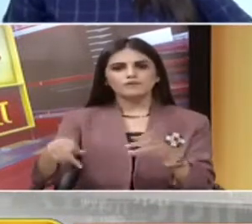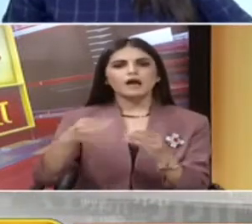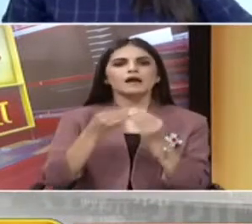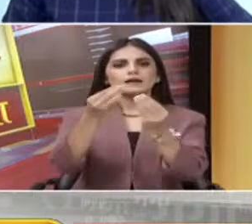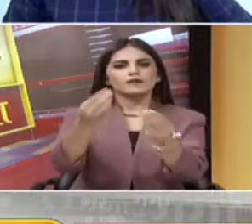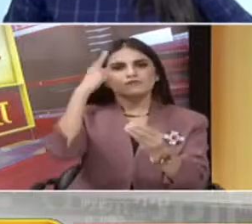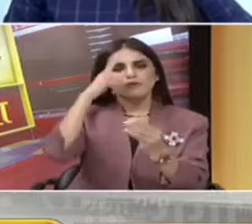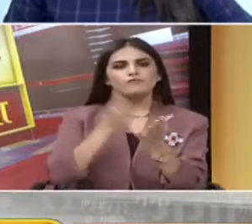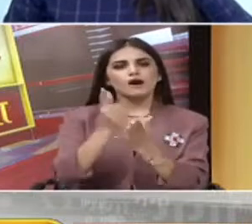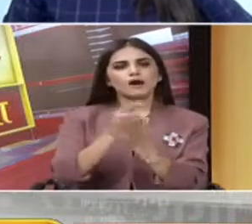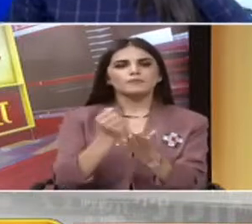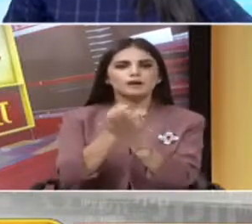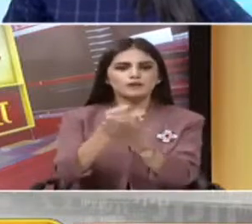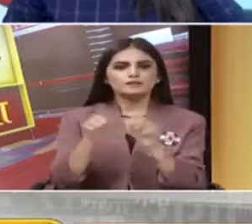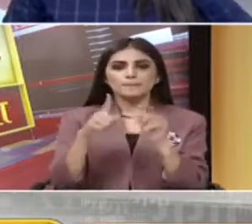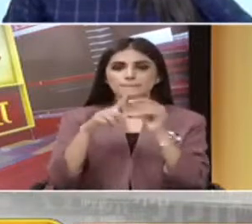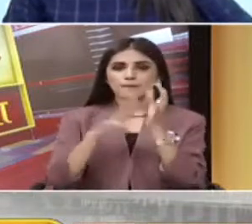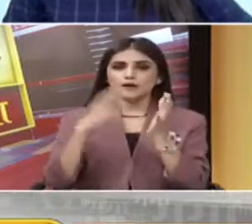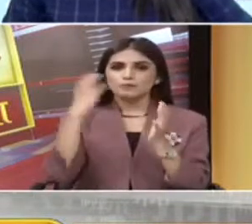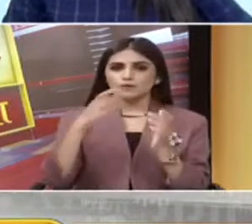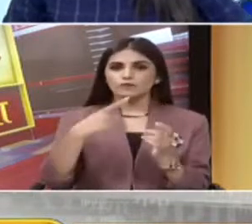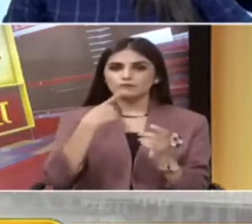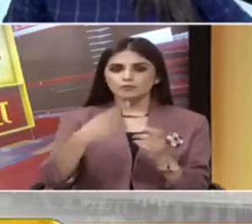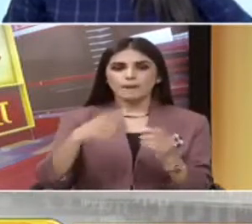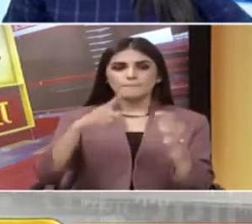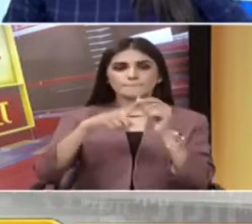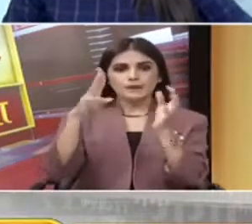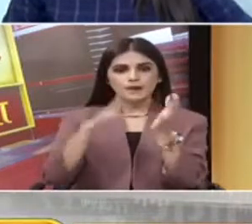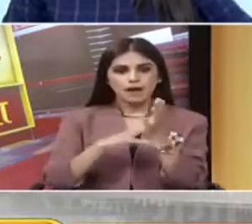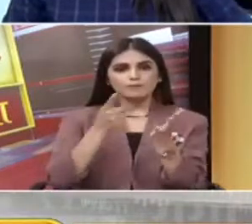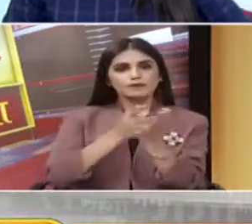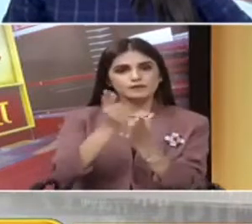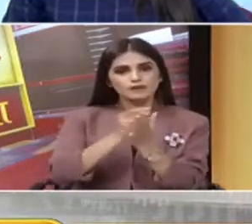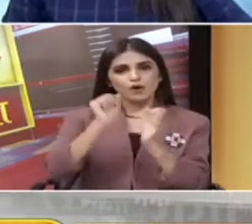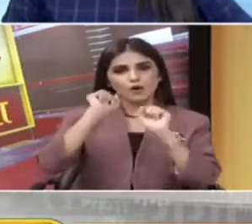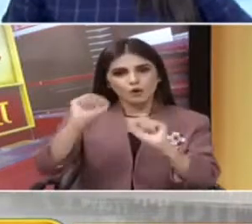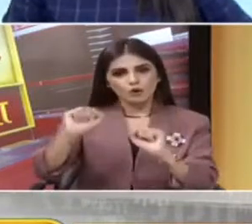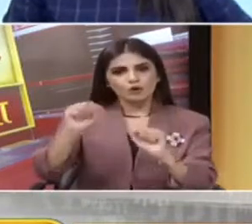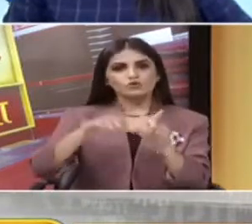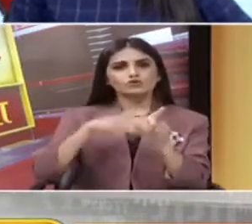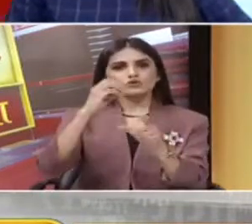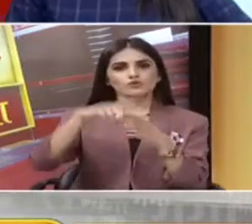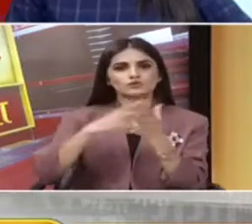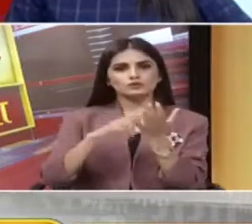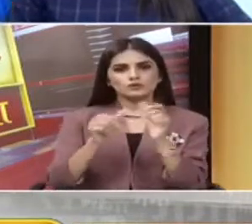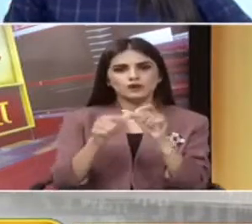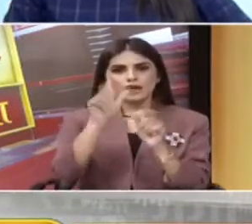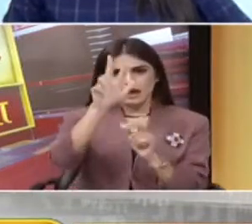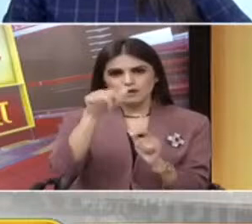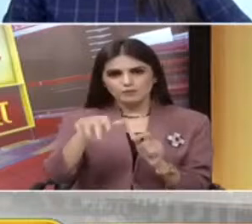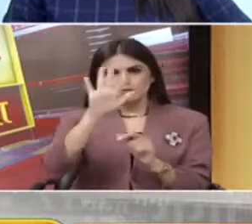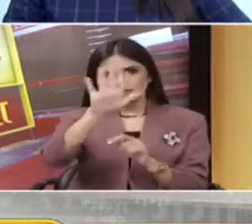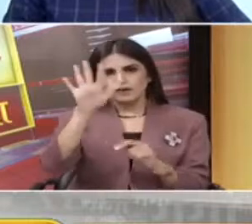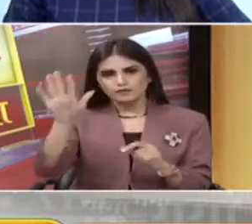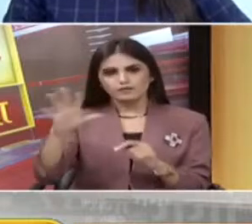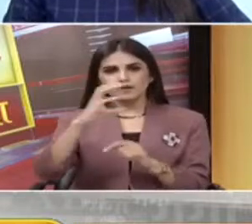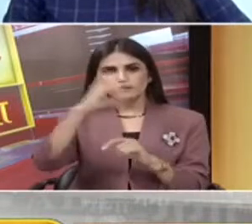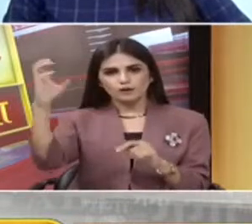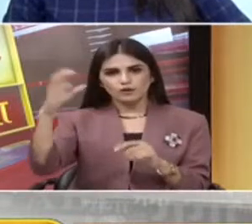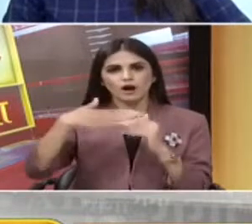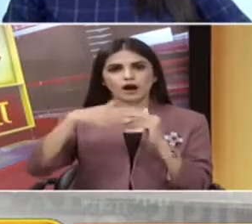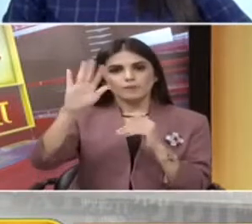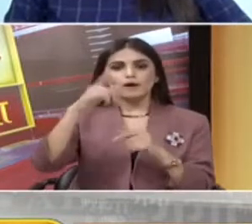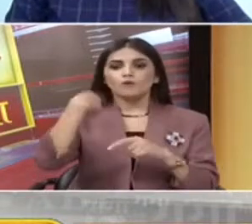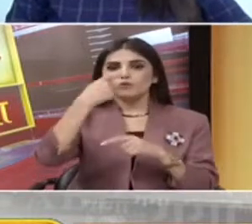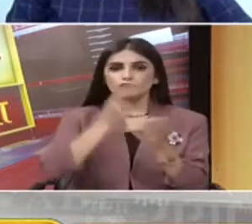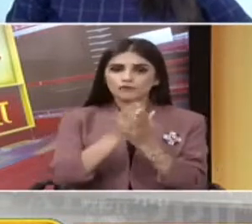लिए बनाया गया है साथी मोदी ने प्रधानमंत्री किसान सम्मान निधि योजना के तहत 8.5 करोड़ से अधिक